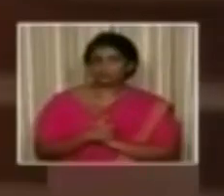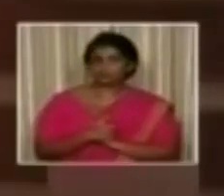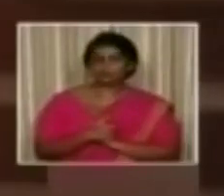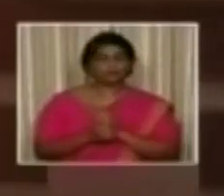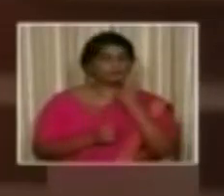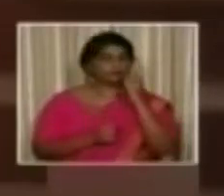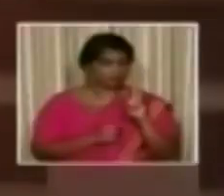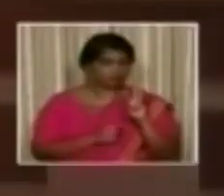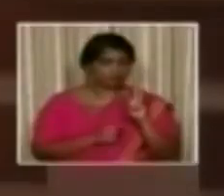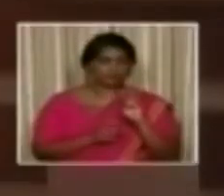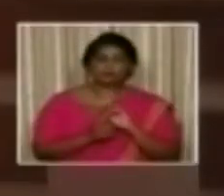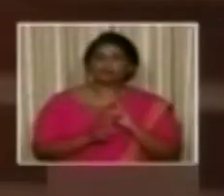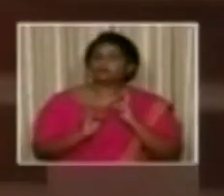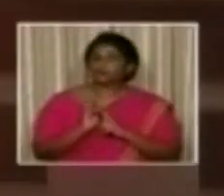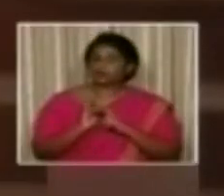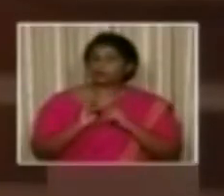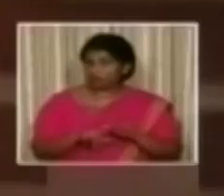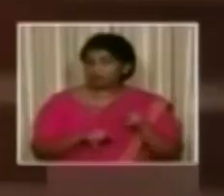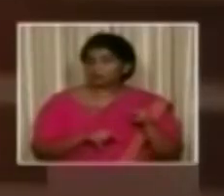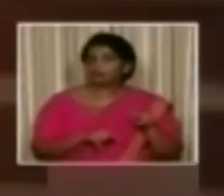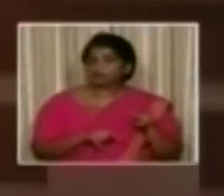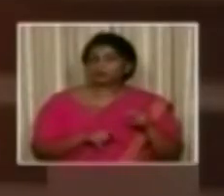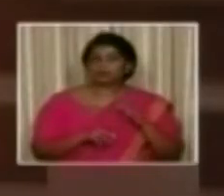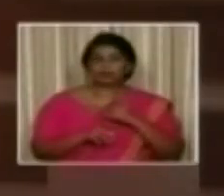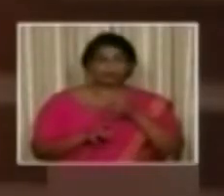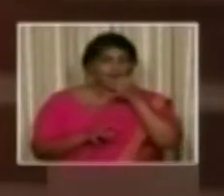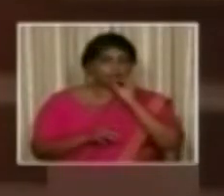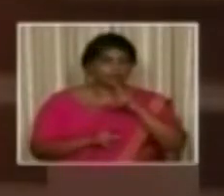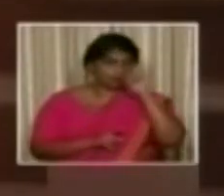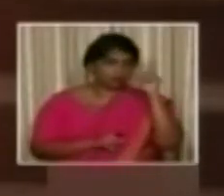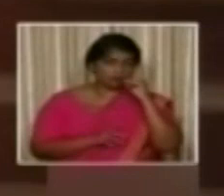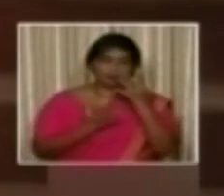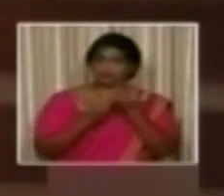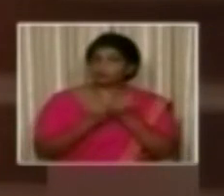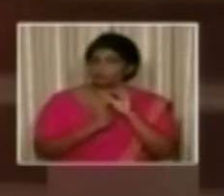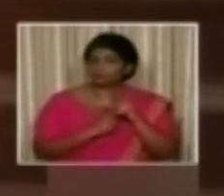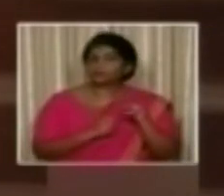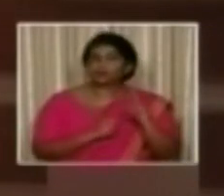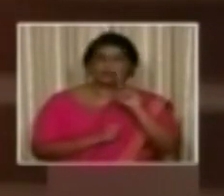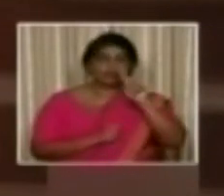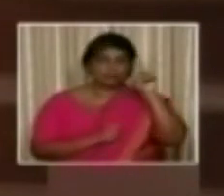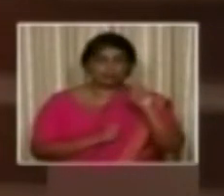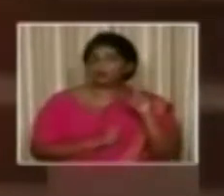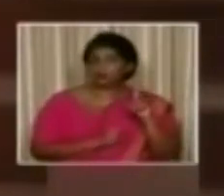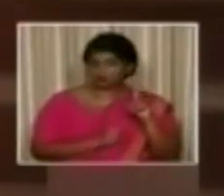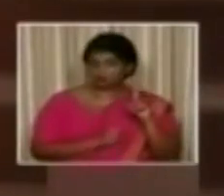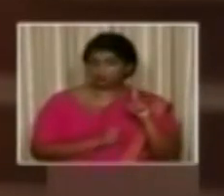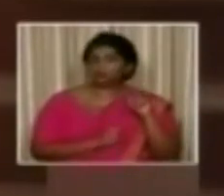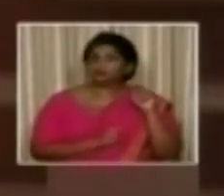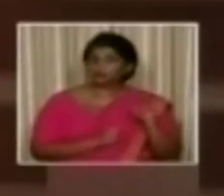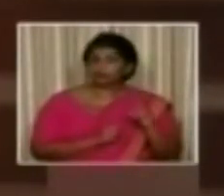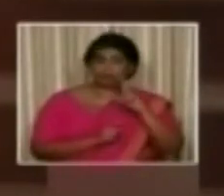இதில் ஒரு மாதிரியை சோதனை செய்வதற்கு பொதுமக்கள் நிதியில் 20,000 ரூபாய் செலவாகின்றது. கடந்த ஆண்டு திணைக்களத்திற்கு அனுப்பப்பட்ட போதைப் பொருள்